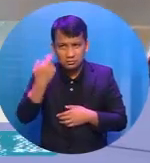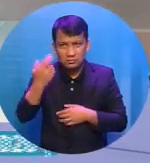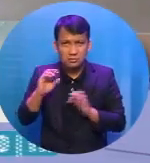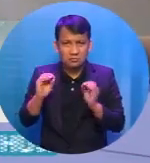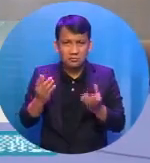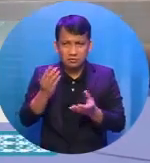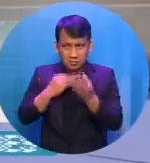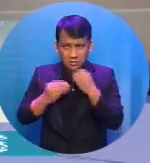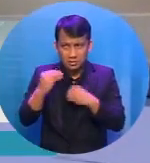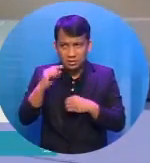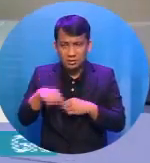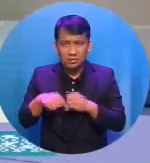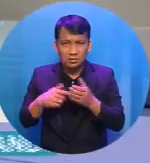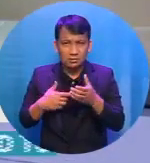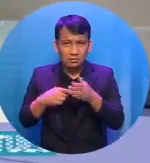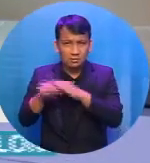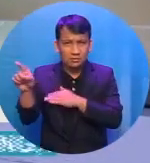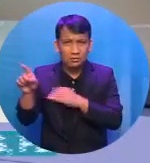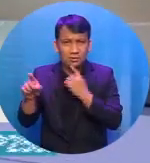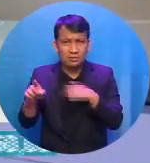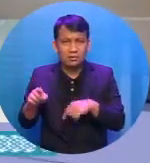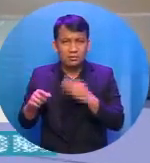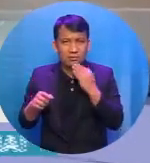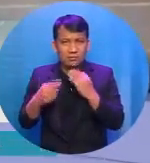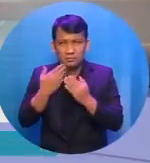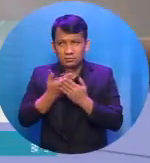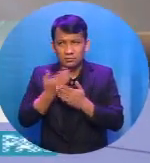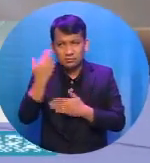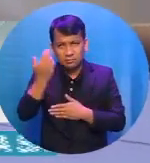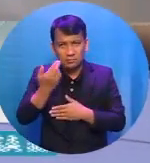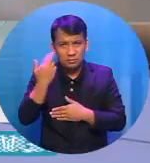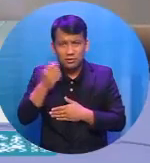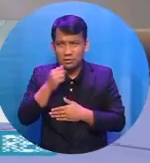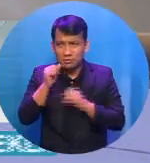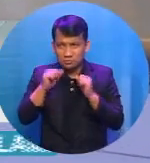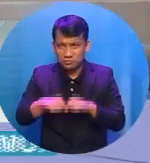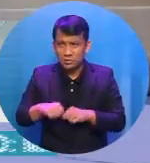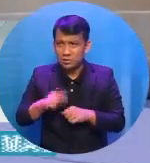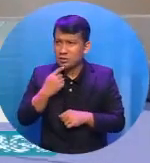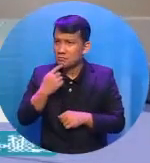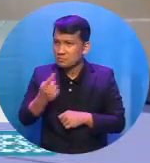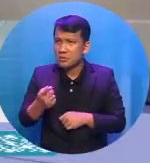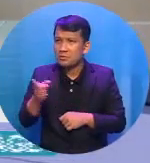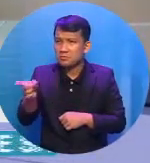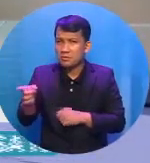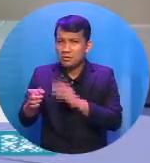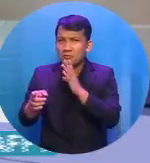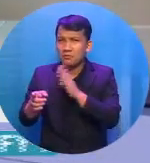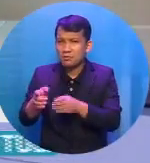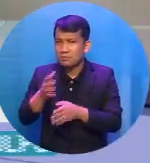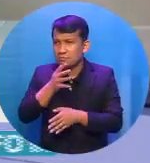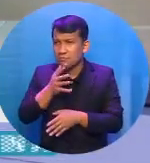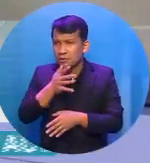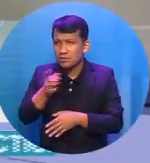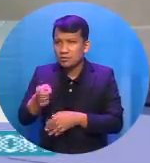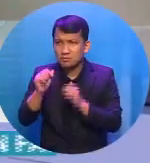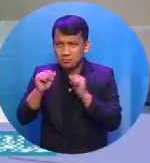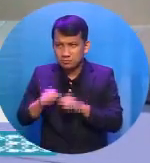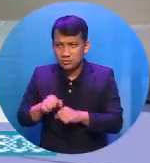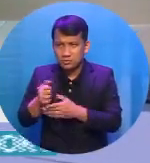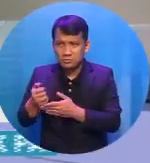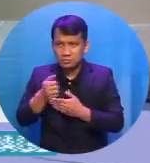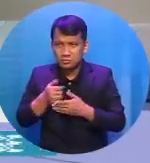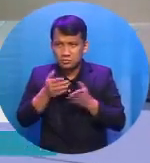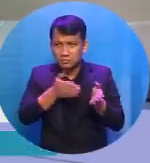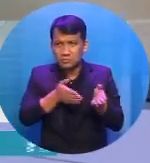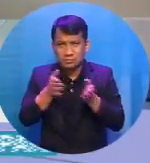kang pagkain kaya ikaw ay maglalayas. That's not a good reason. Pwede mo naman kausapin mama mo or meron naman mga ibang